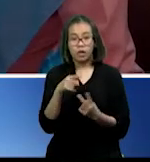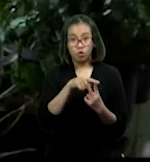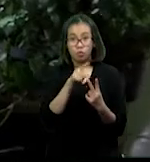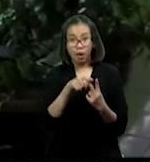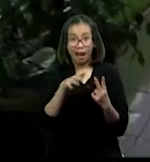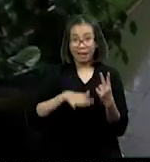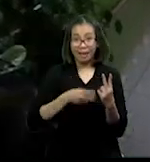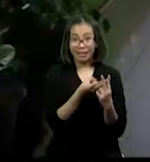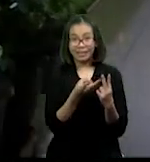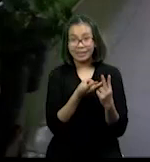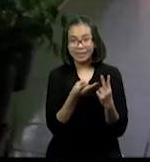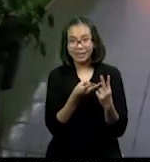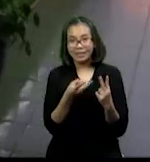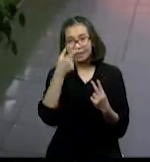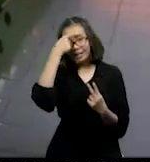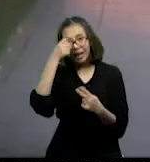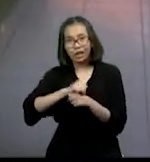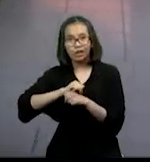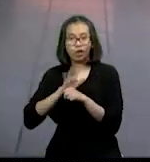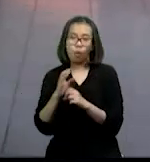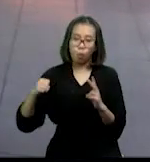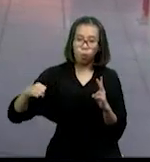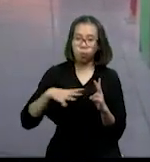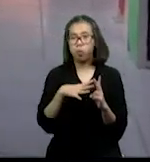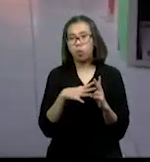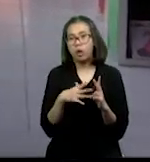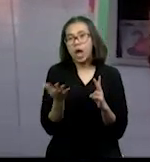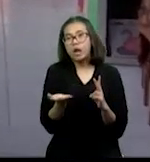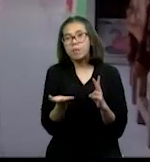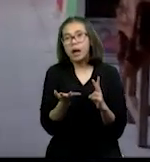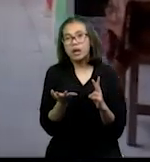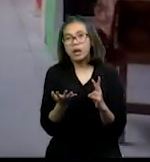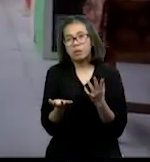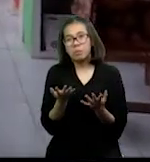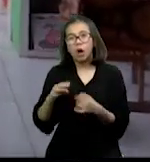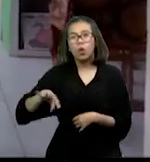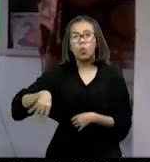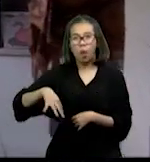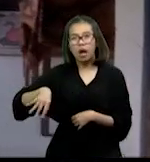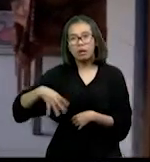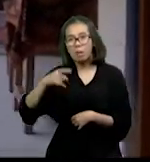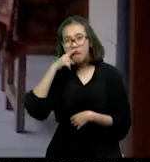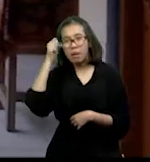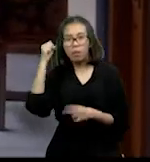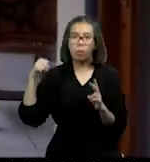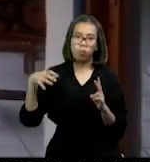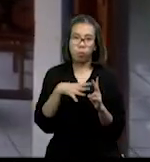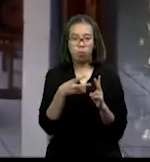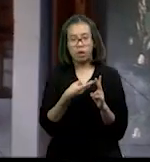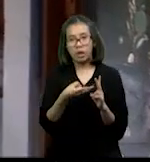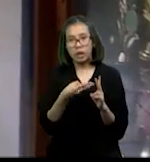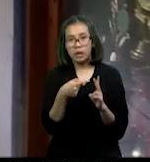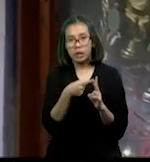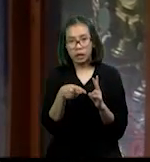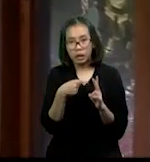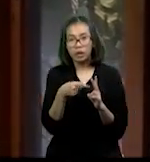siswa ini terpapar dari sebab virus Corona ataupun bioskop19 dari Cluster keluarga dan dikonfirmasi bahwa keduanya ini pun